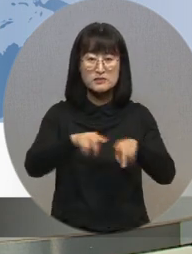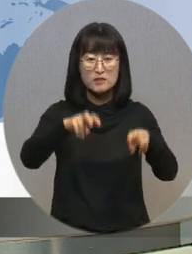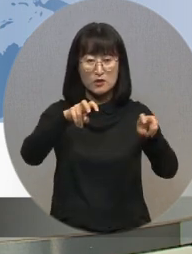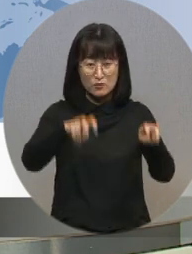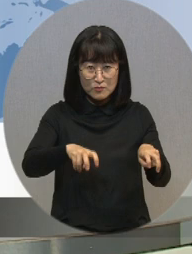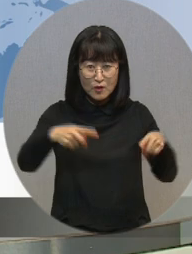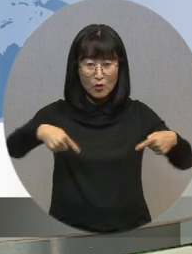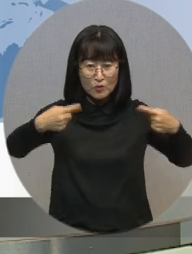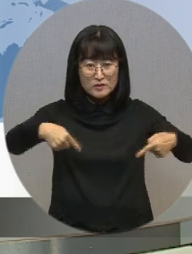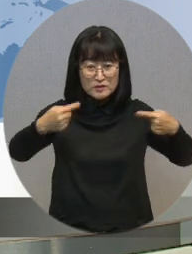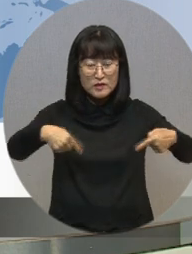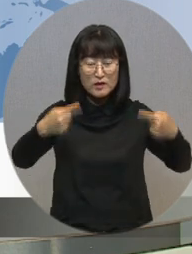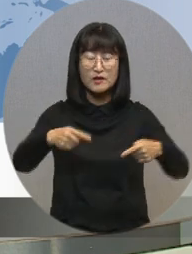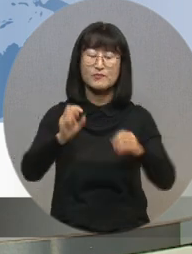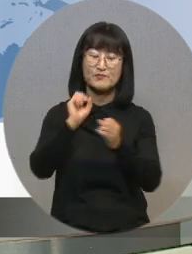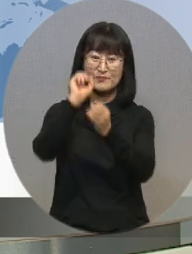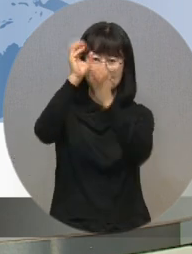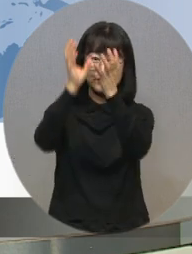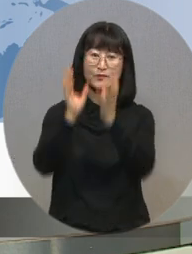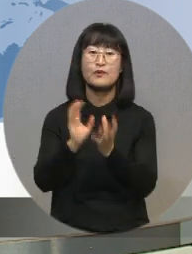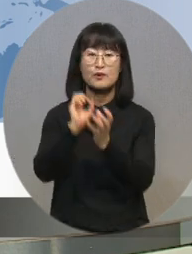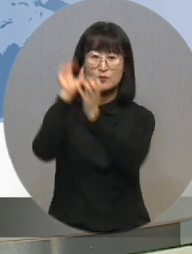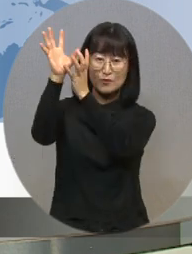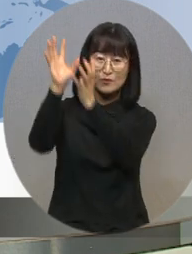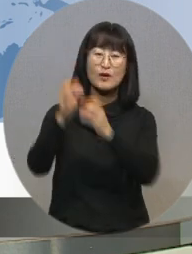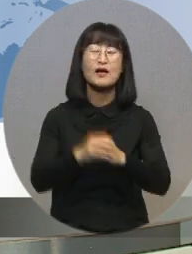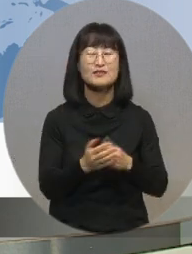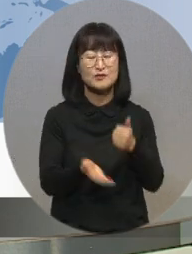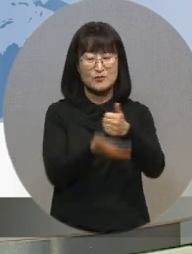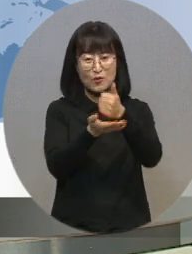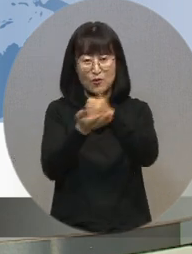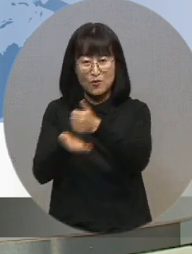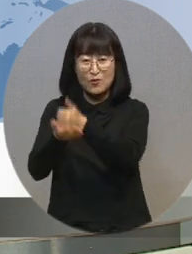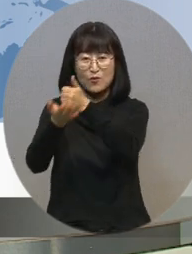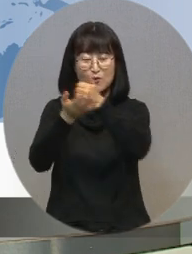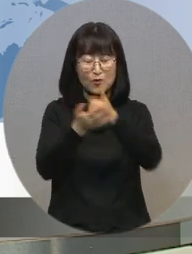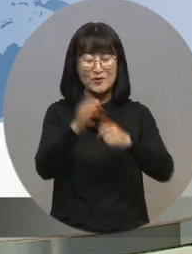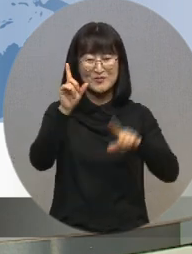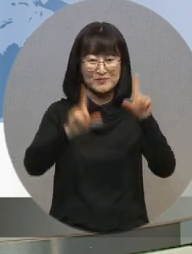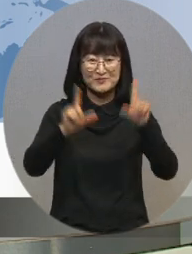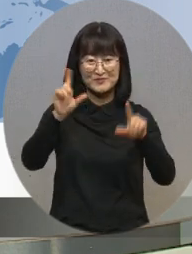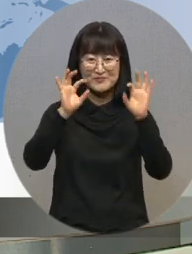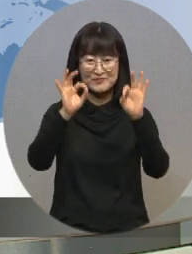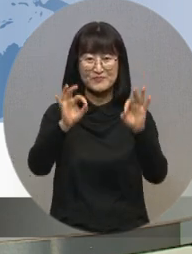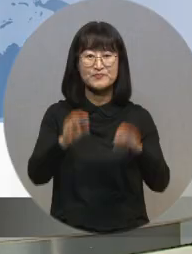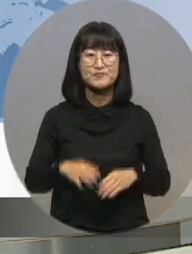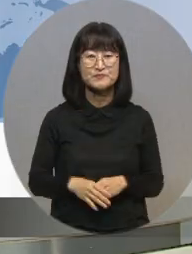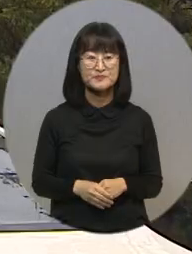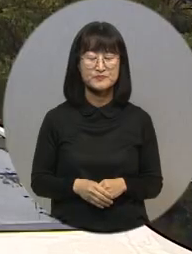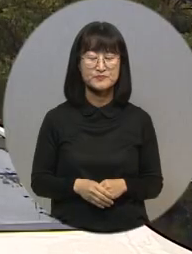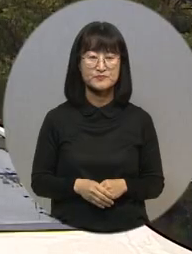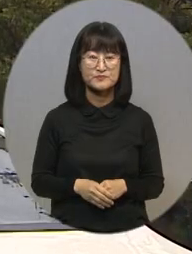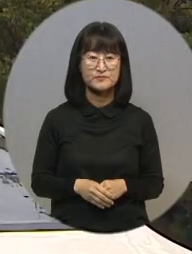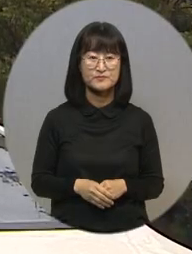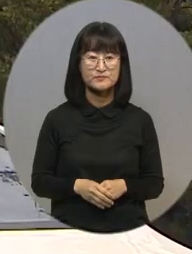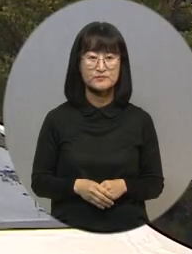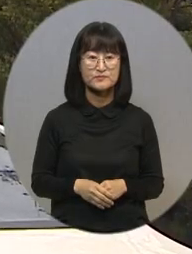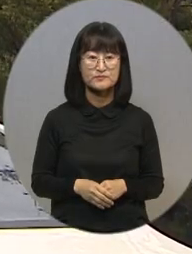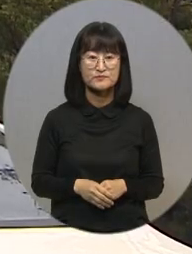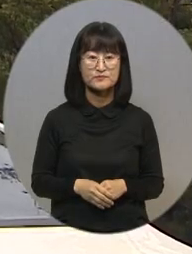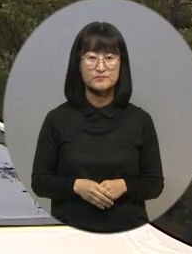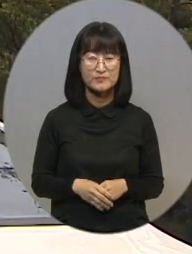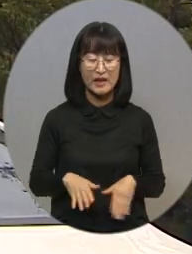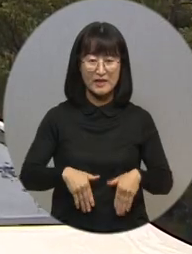주고받으며 경기장은 응원과 격려의 목소리로 가득했습니다 김은별 기자입니다